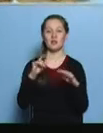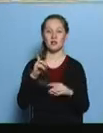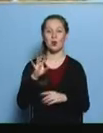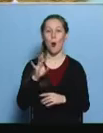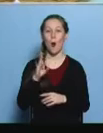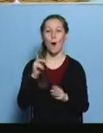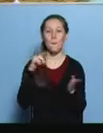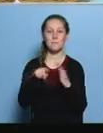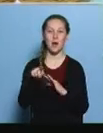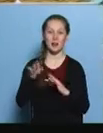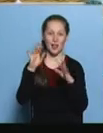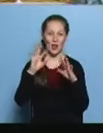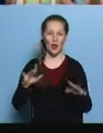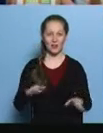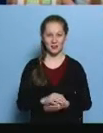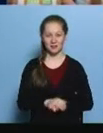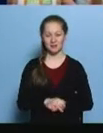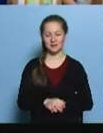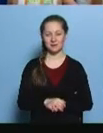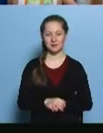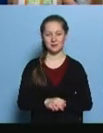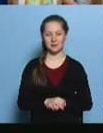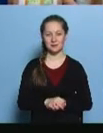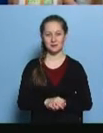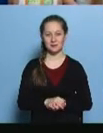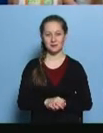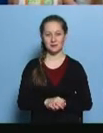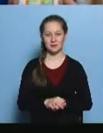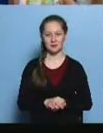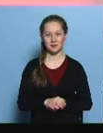Ижевска. Альбина Валикжанина, Андрей Бусыгин, телеканал «Моя Удмуртия».